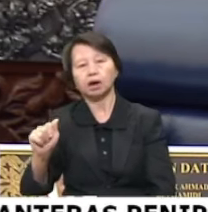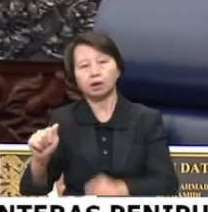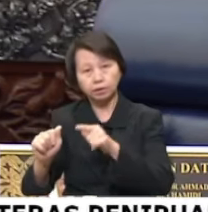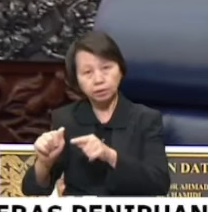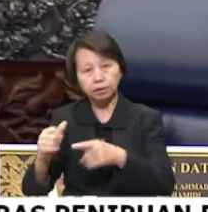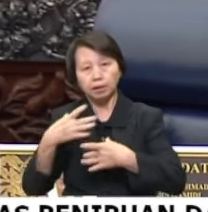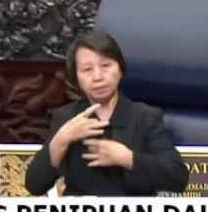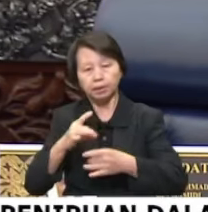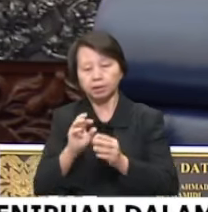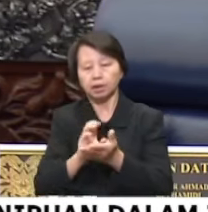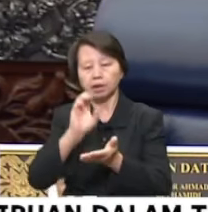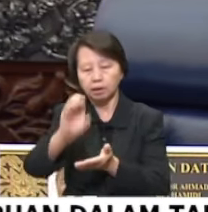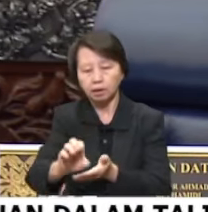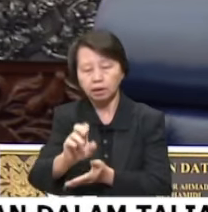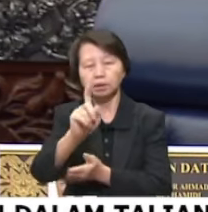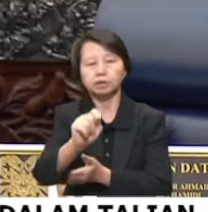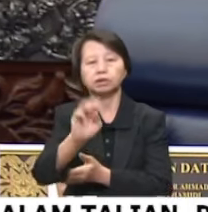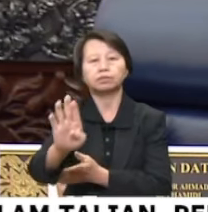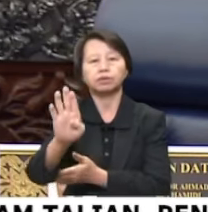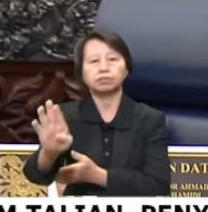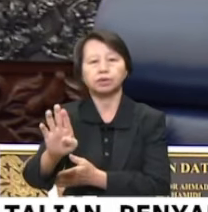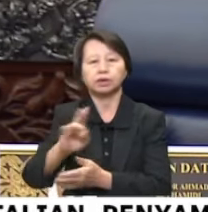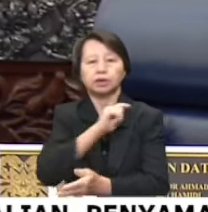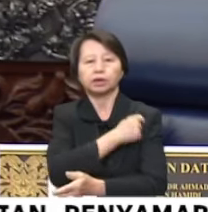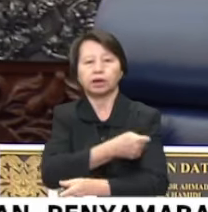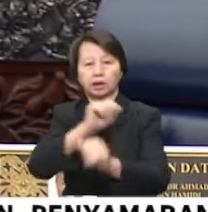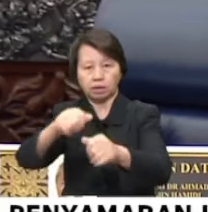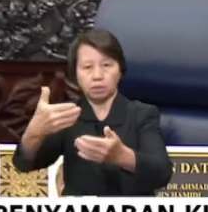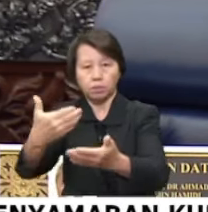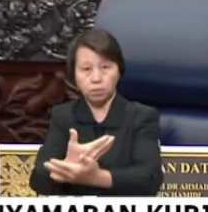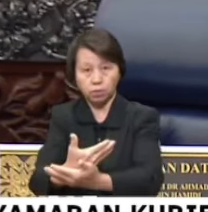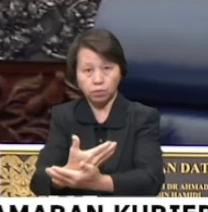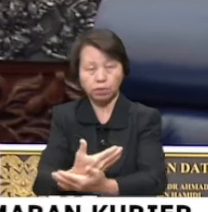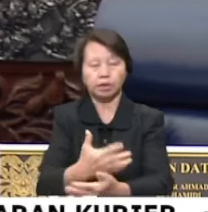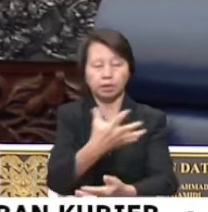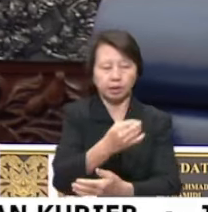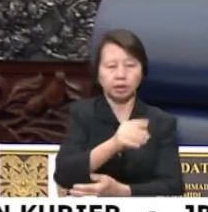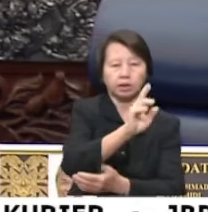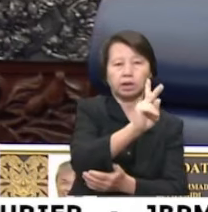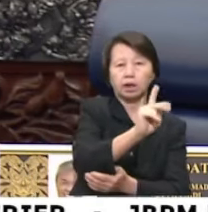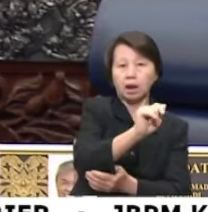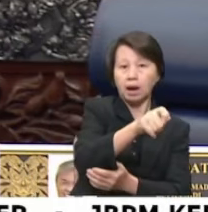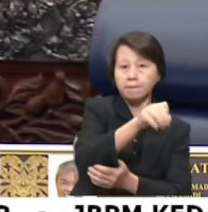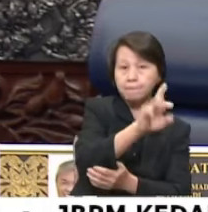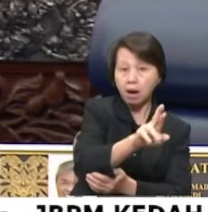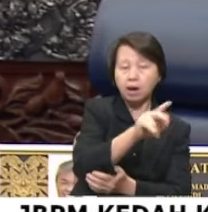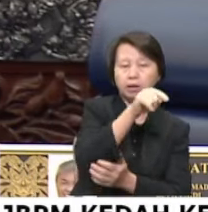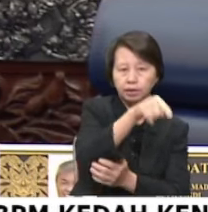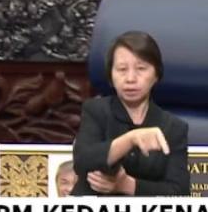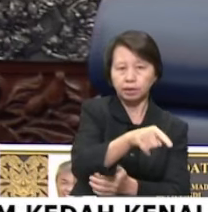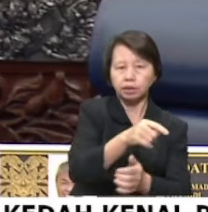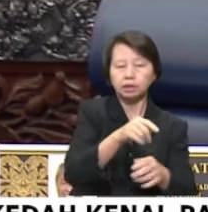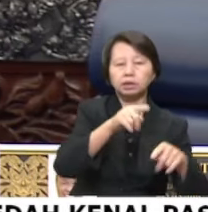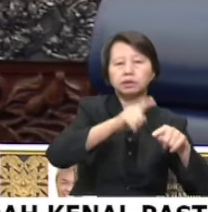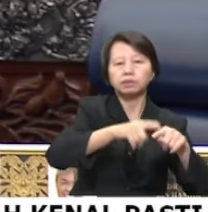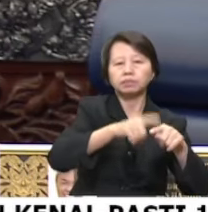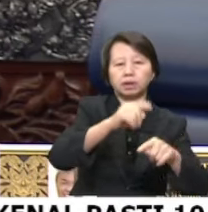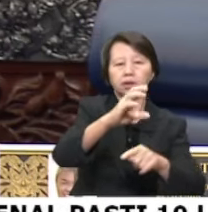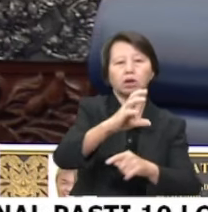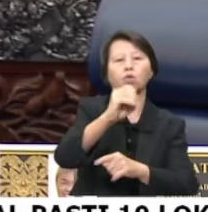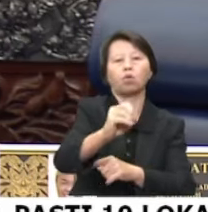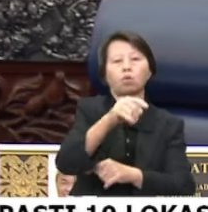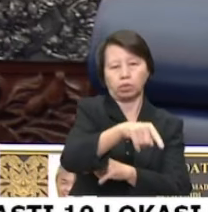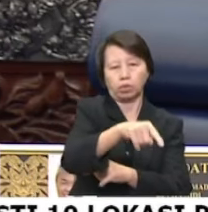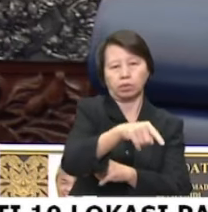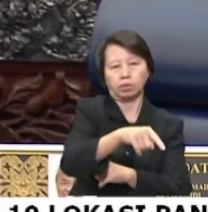dalam TBB, tenaga boleh baharu. Manakala di Kapa ialah berasaskan kepada coal, iaitu